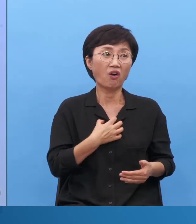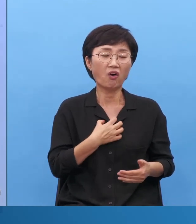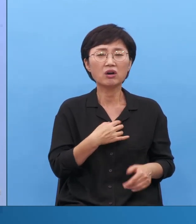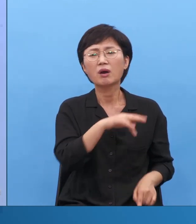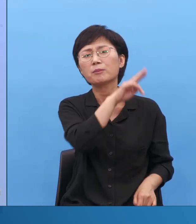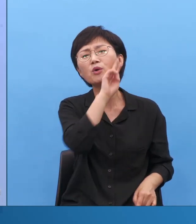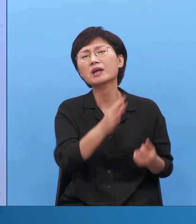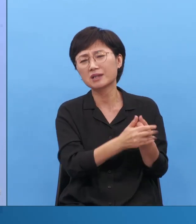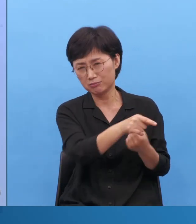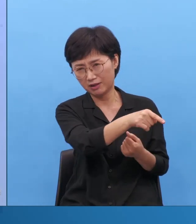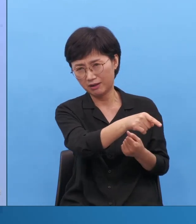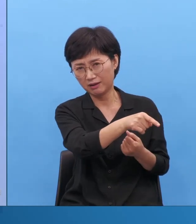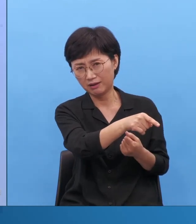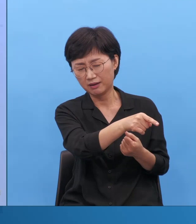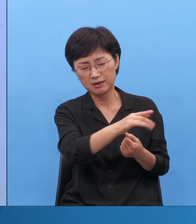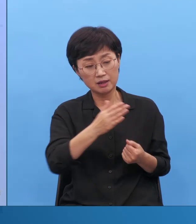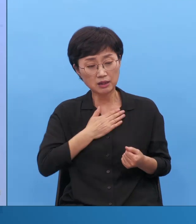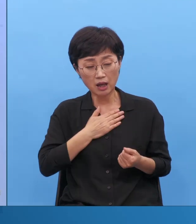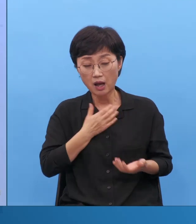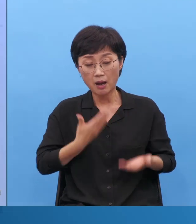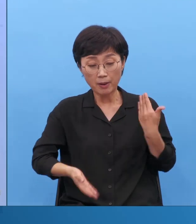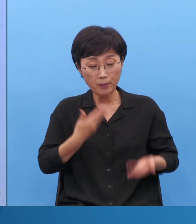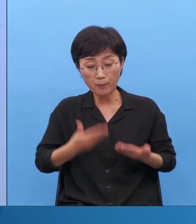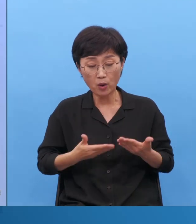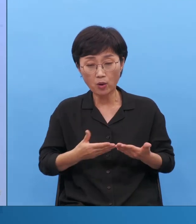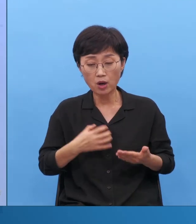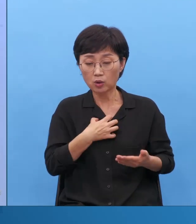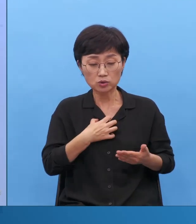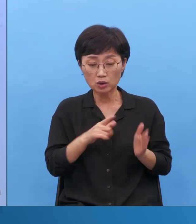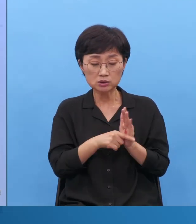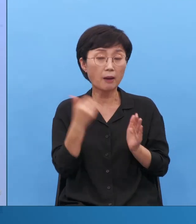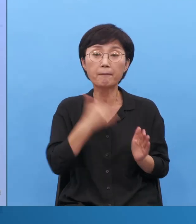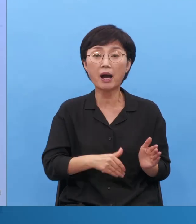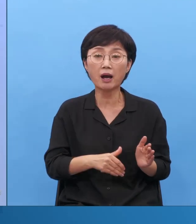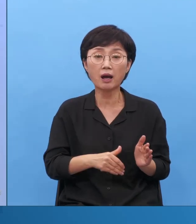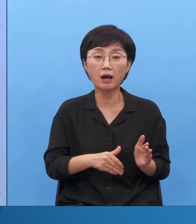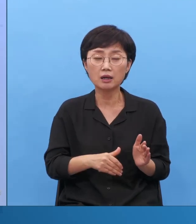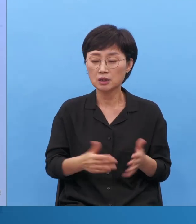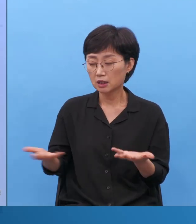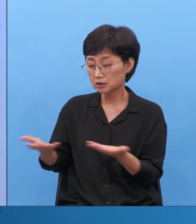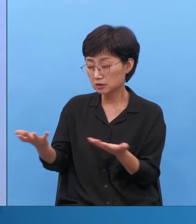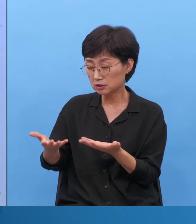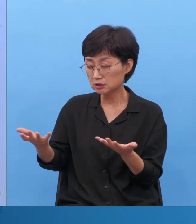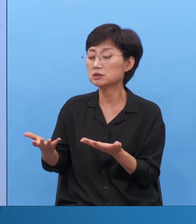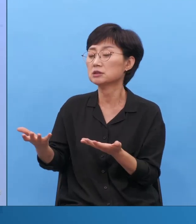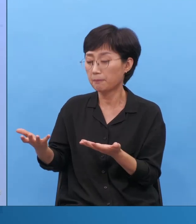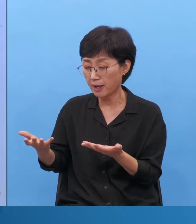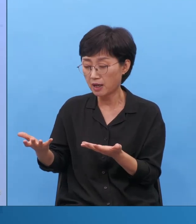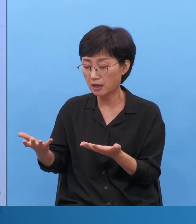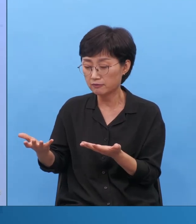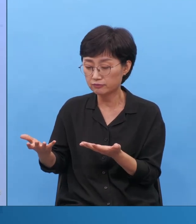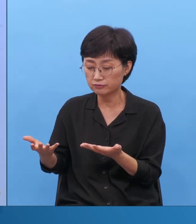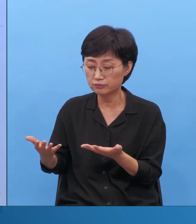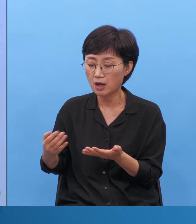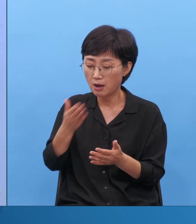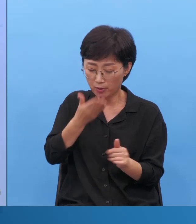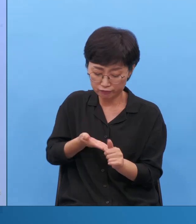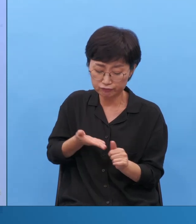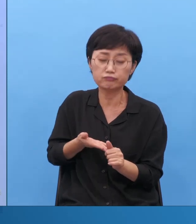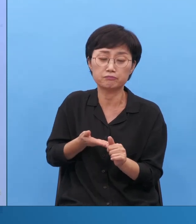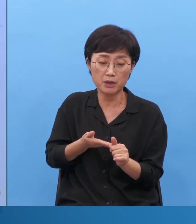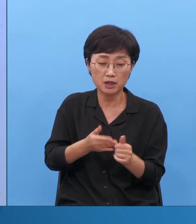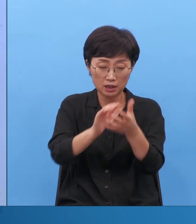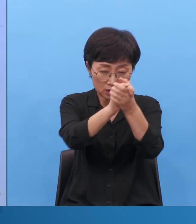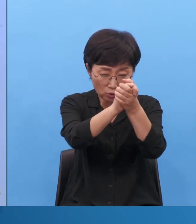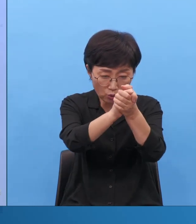and then go 그러니까요. straight to 밤새 church. 기도해요. And then she'll pray all 그 night 새벽 기도 long. 마치고 와요. And then after early morning prayer, she'll 와가지고 come back 우리들이 home. 기도해주고요. And then she prays upon 또